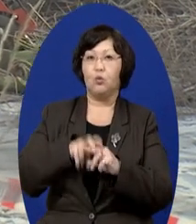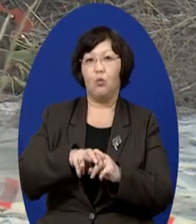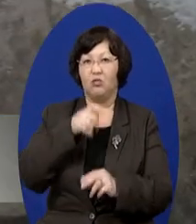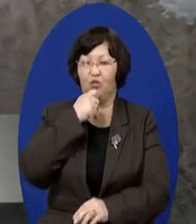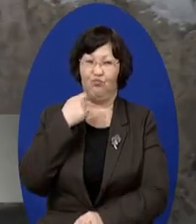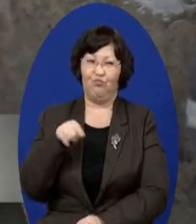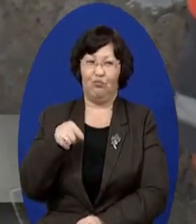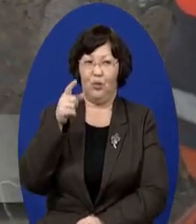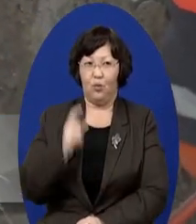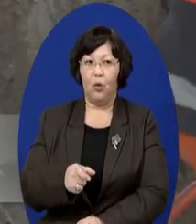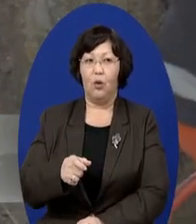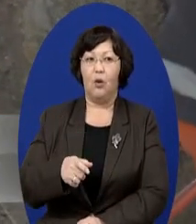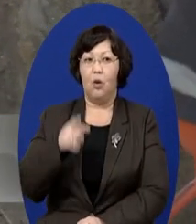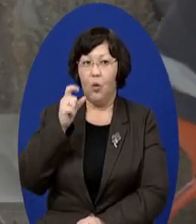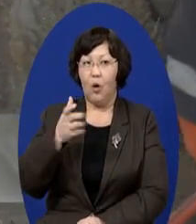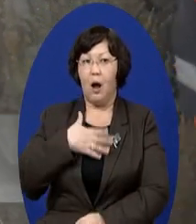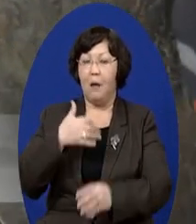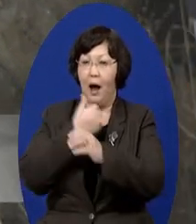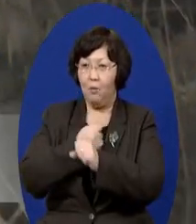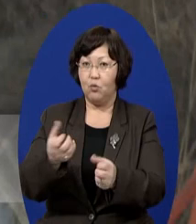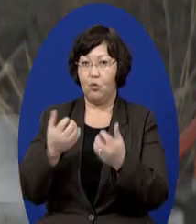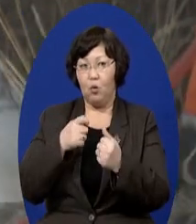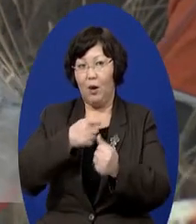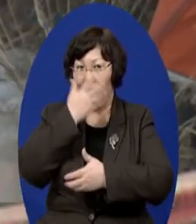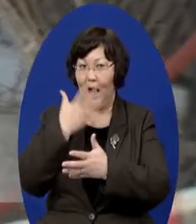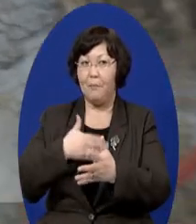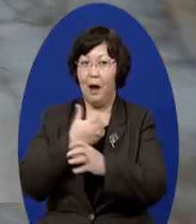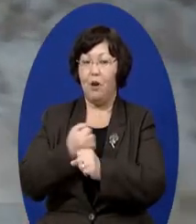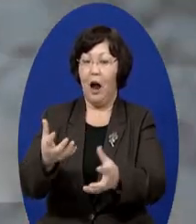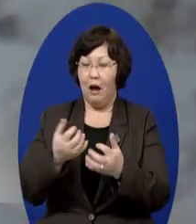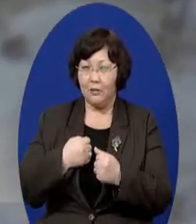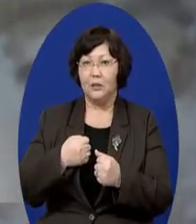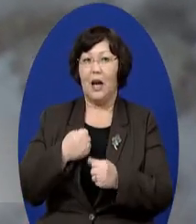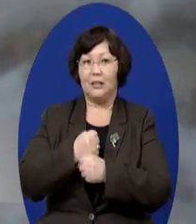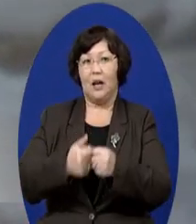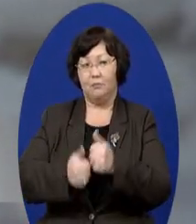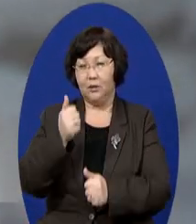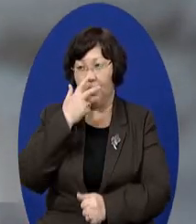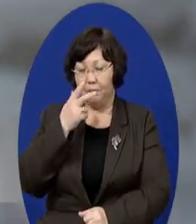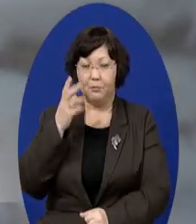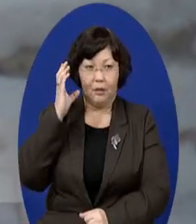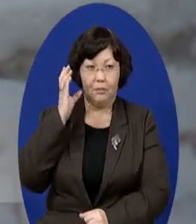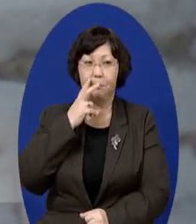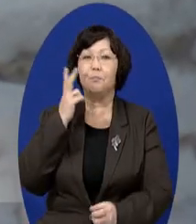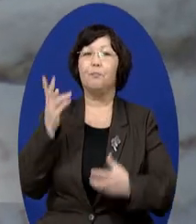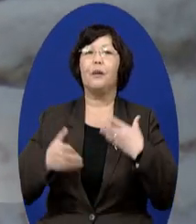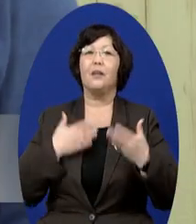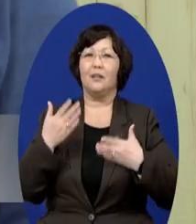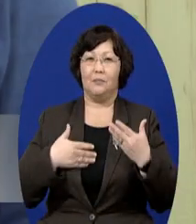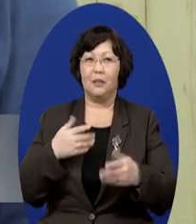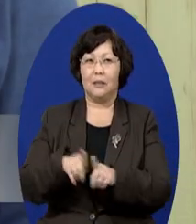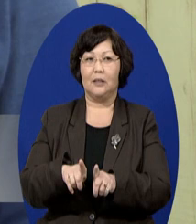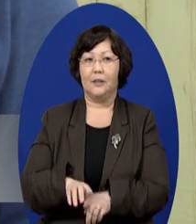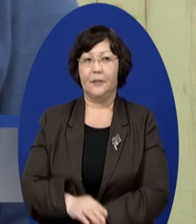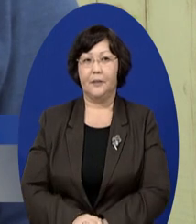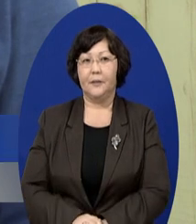хэрвээ амжилттай хүний эсэминд оллоо, хүн хэрвээ хайж ивэл тэ тэр эсэминд очвол бас өмнөөс нь айгүйх баярлалтай ер нь бол. Ер